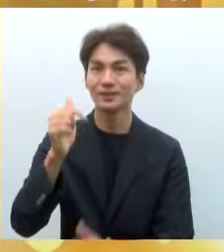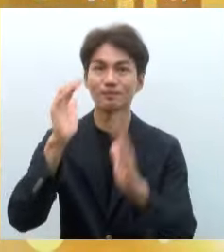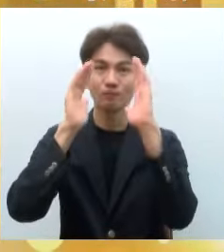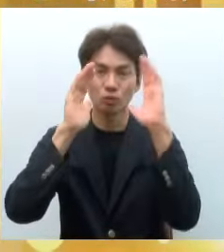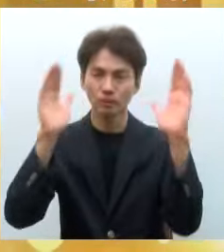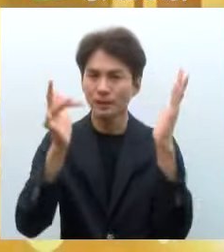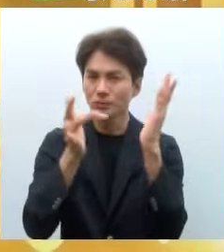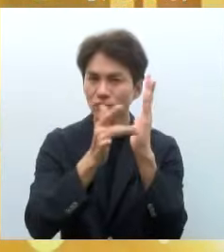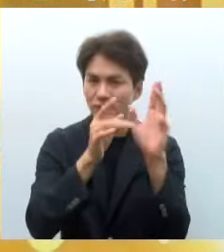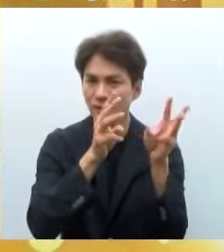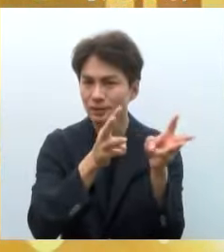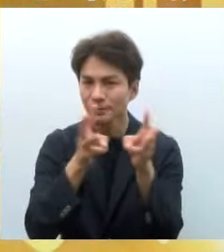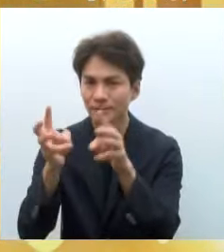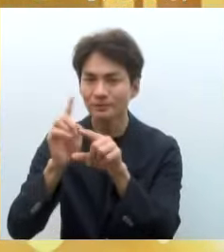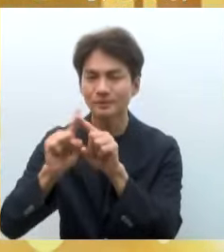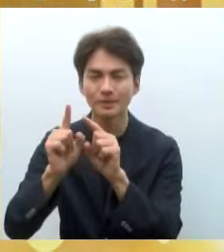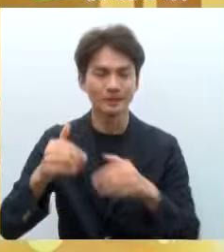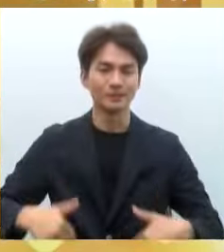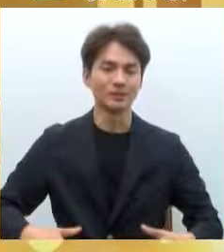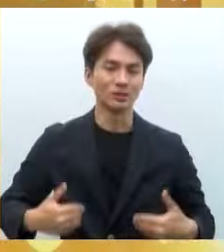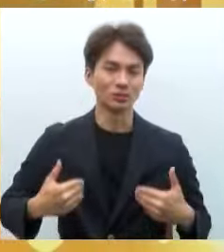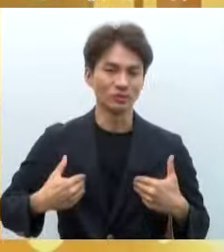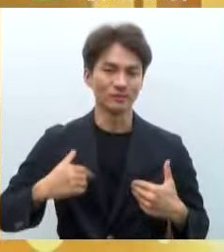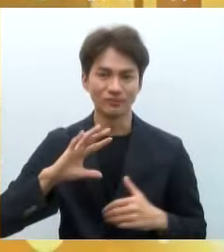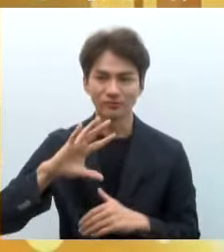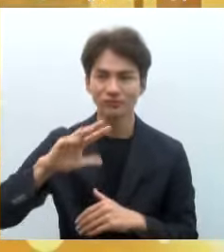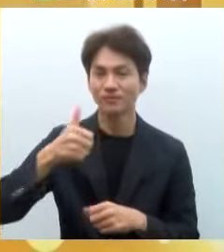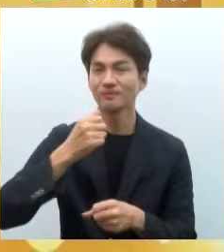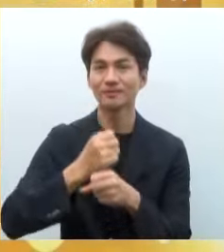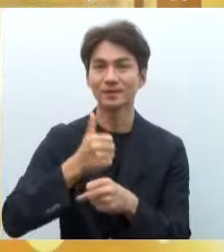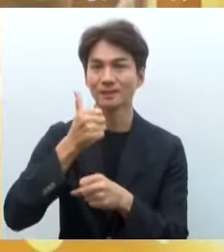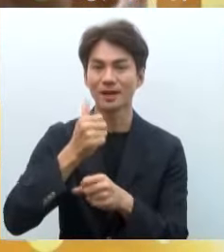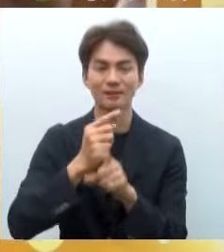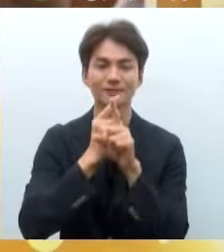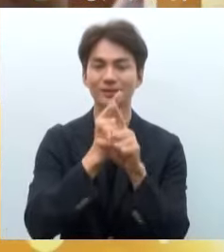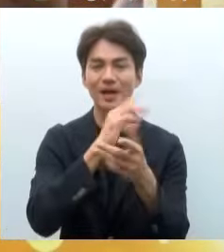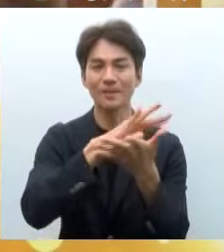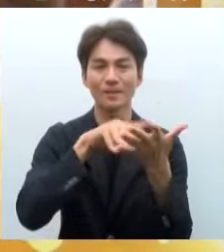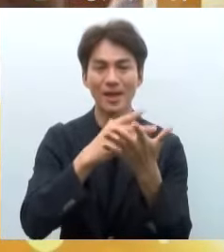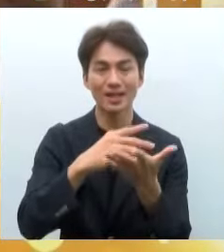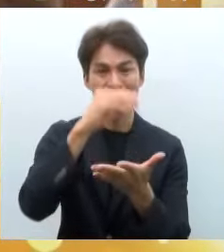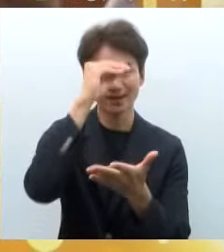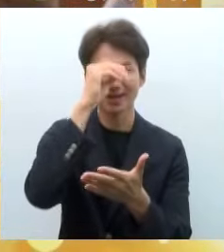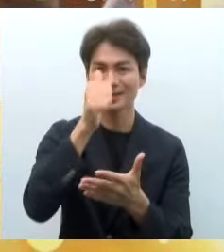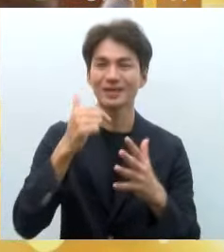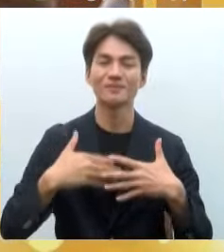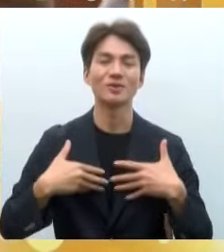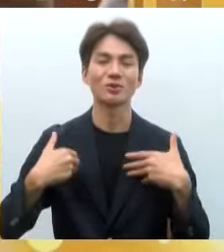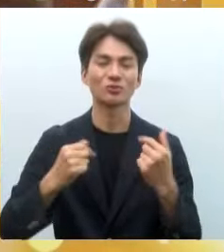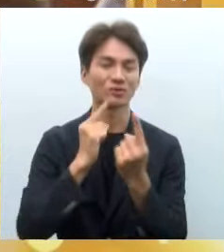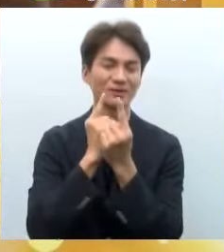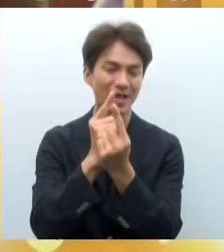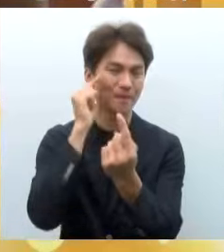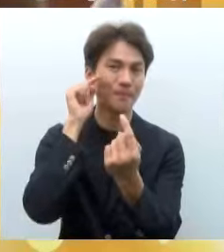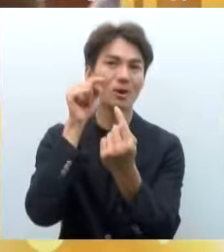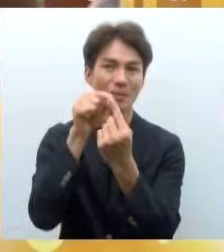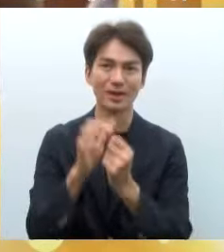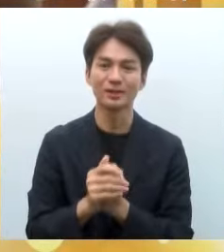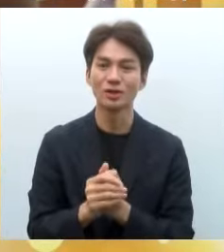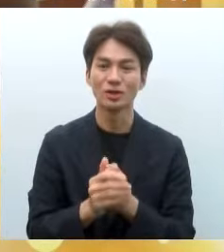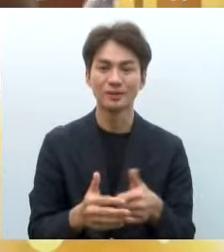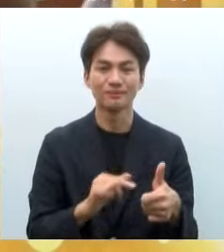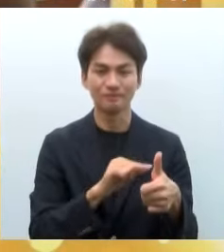ชีวิตตามนโยบายเรียนดีมีความสุขตรงตามเป้าหมายในการพัฒนาเด็กและเยาวชนเป็นแบบอย่างที่ดีของ